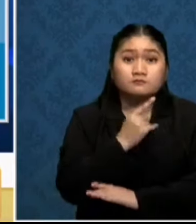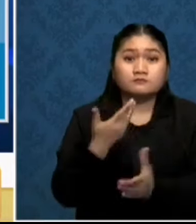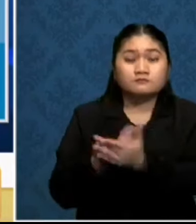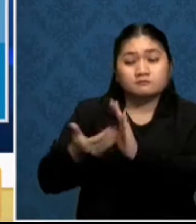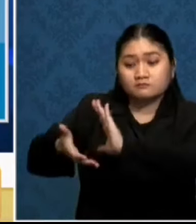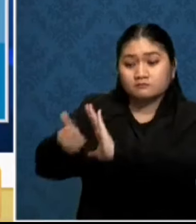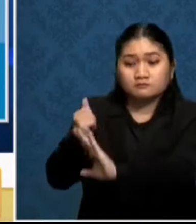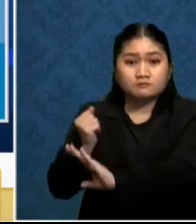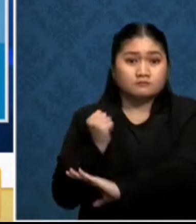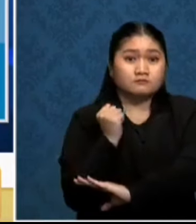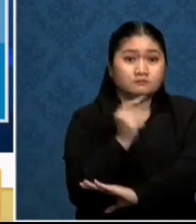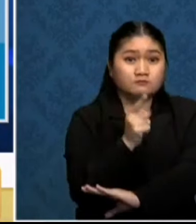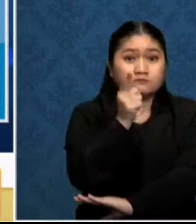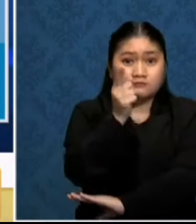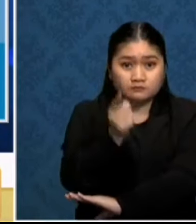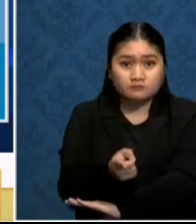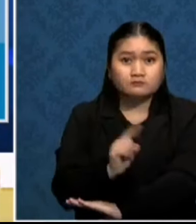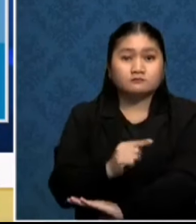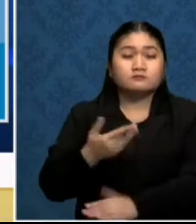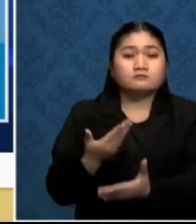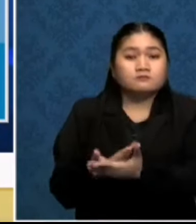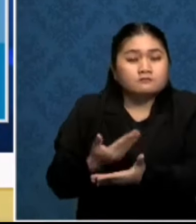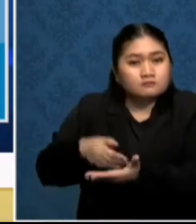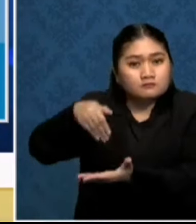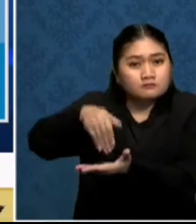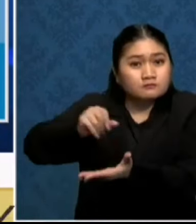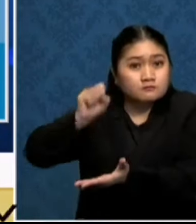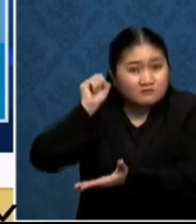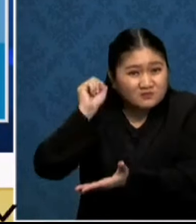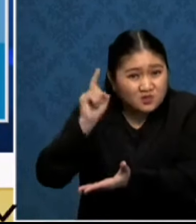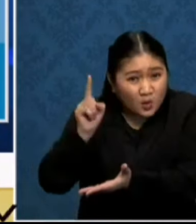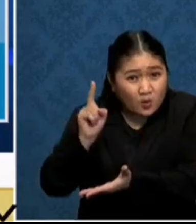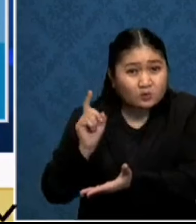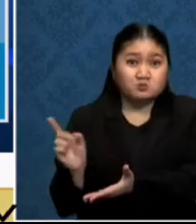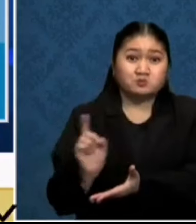จ่ายเงินของจริงโดยเฉพาะงบฉุกเฉินเกีย